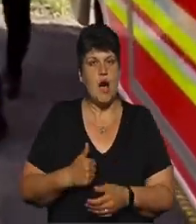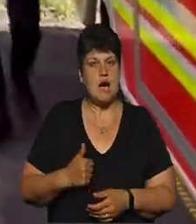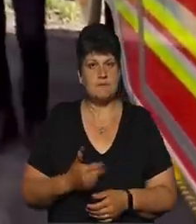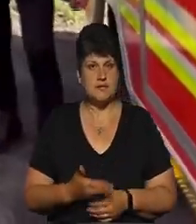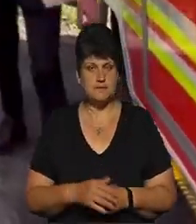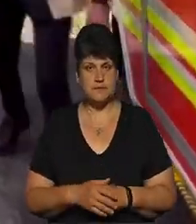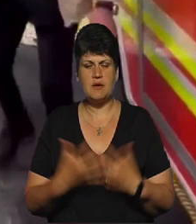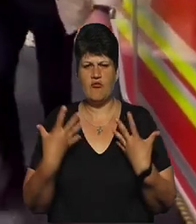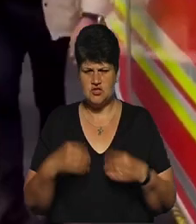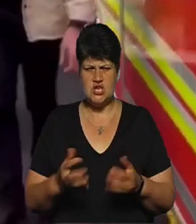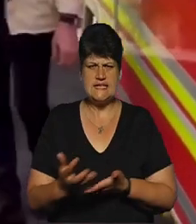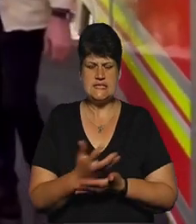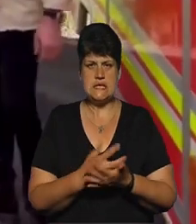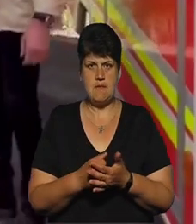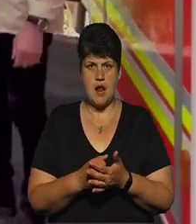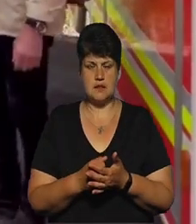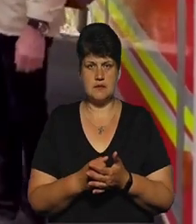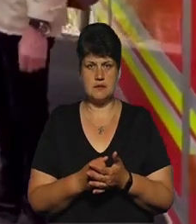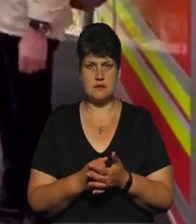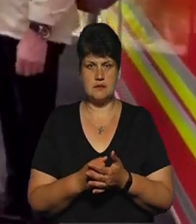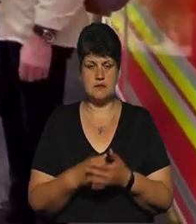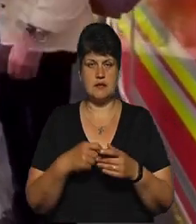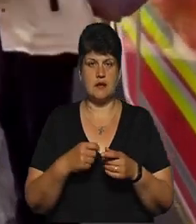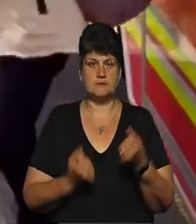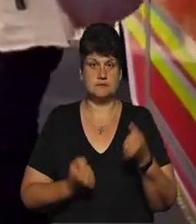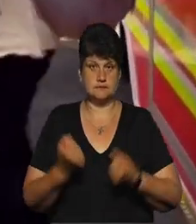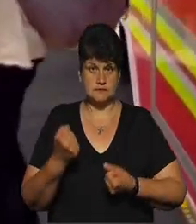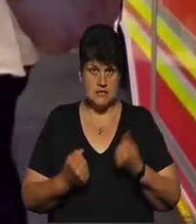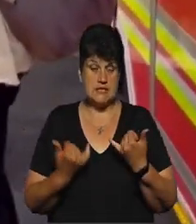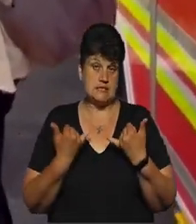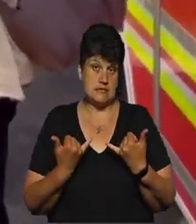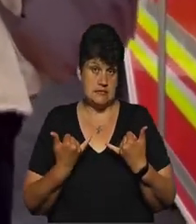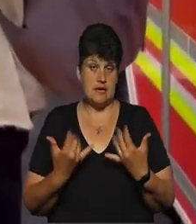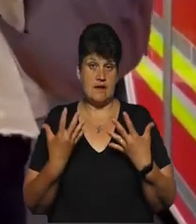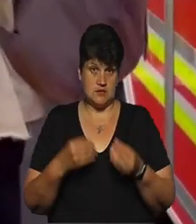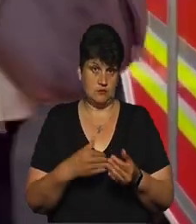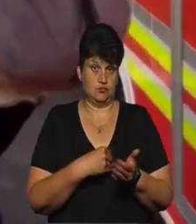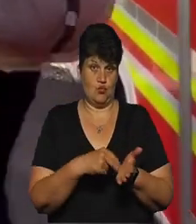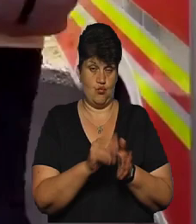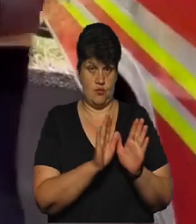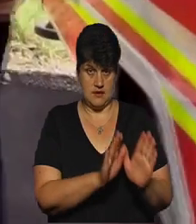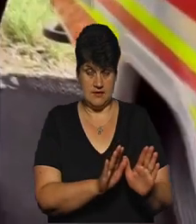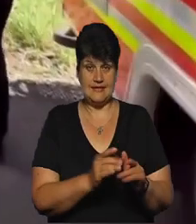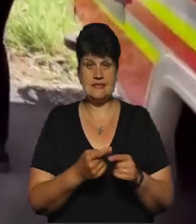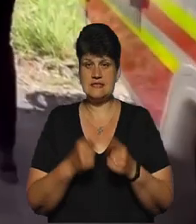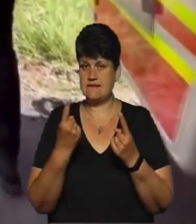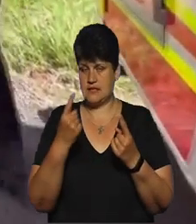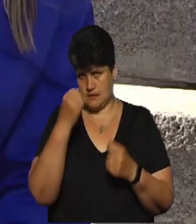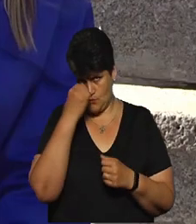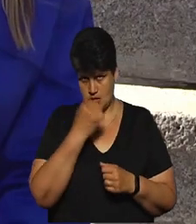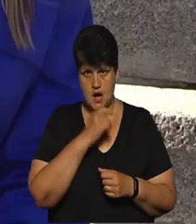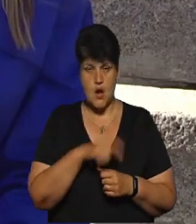вже зібрали, до речі, на позашляховик, зараз якраз в процесі його купівлі. От, за це величезна подяка людям.